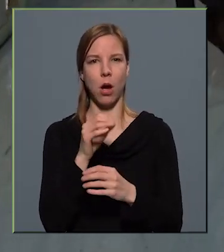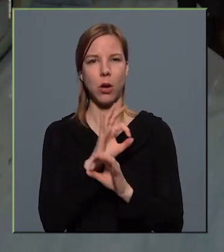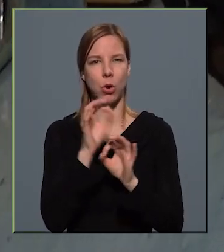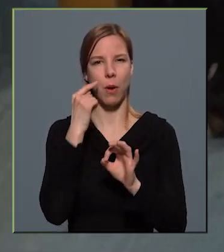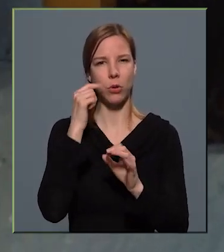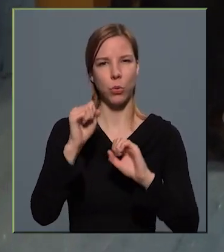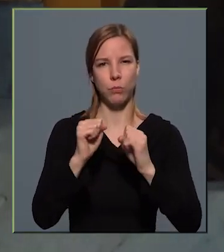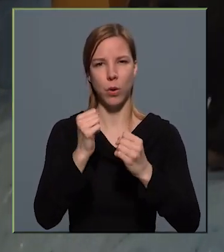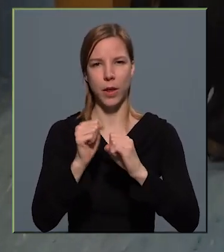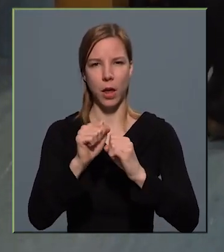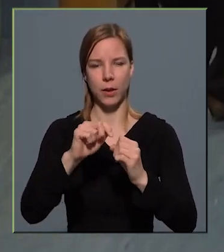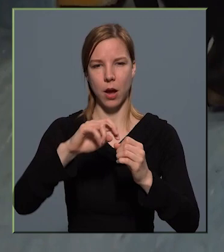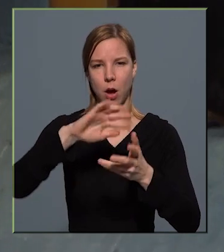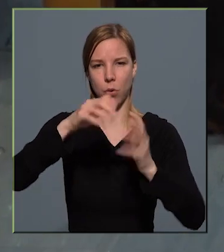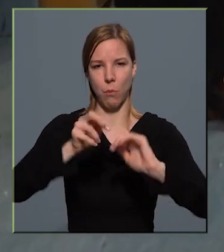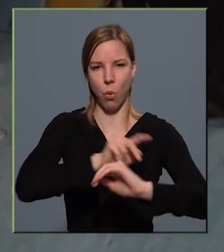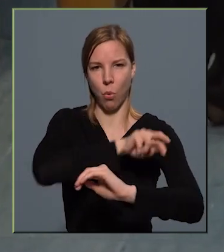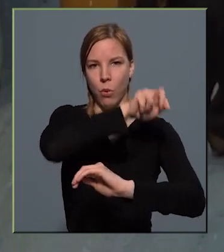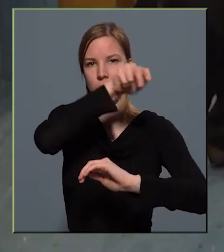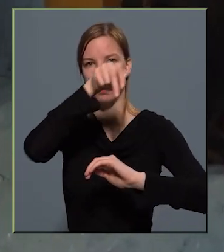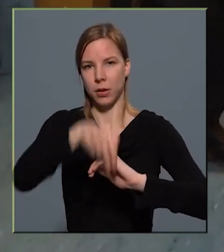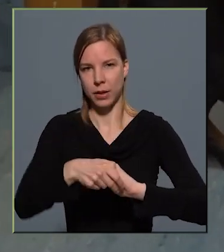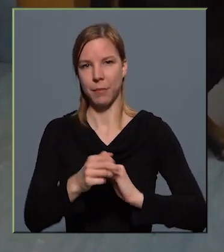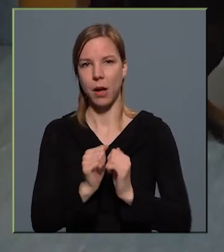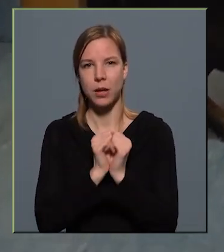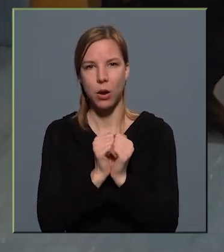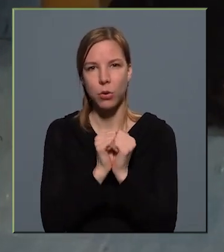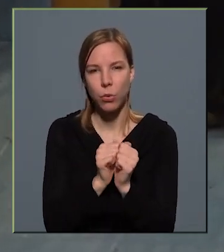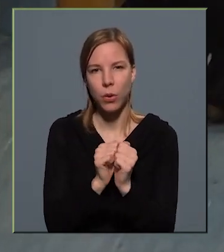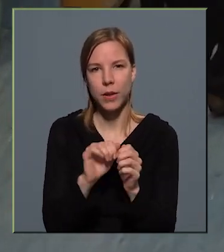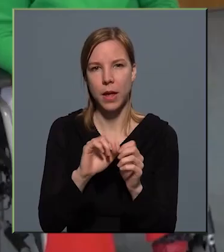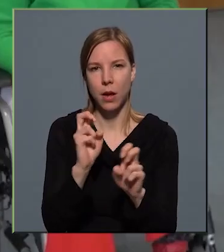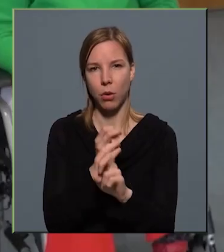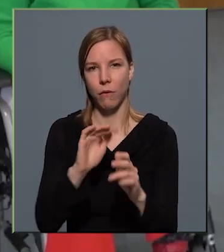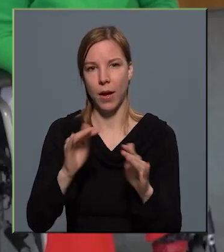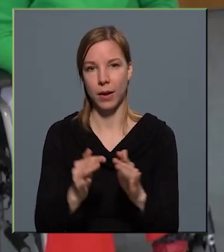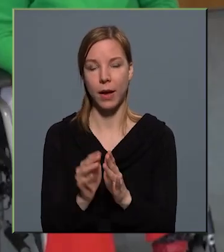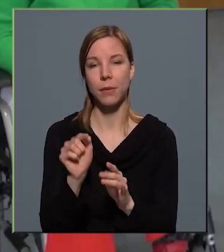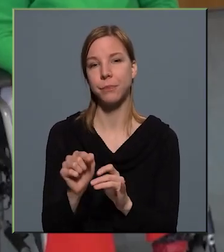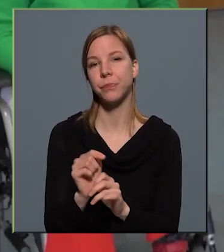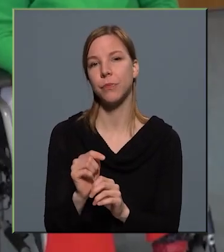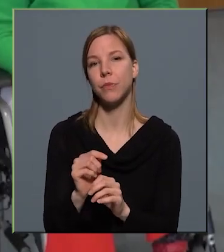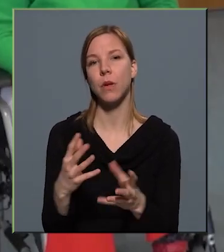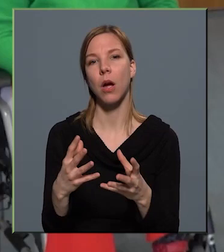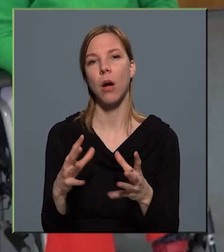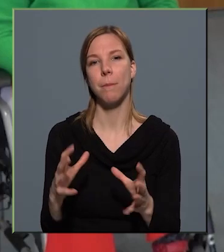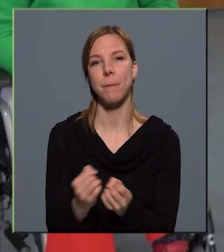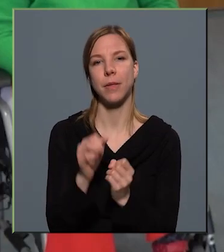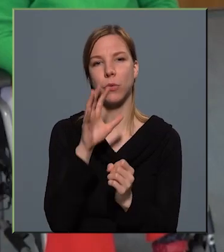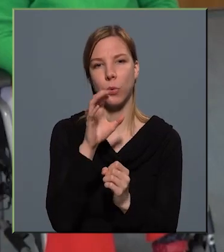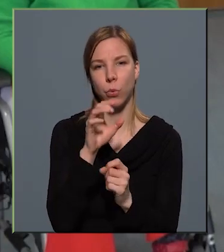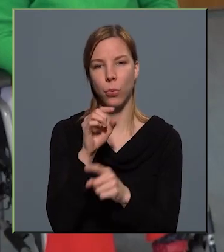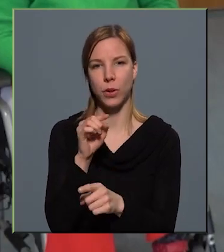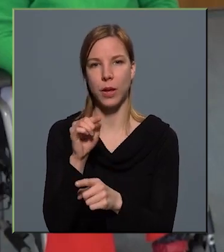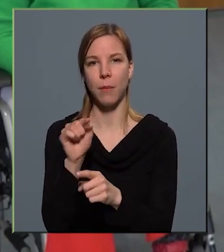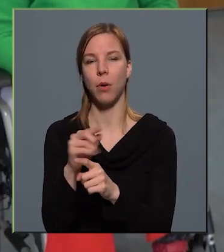mozogni magán a romon, tehát nem kell annyira küzdeniük a kövekkel. A mentőkutyások közül mindig a gazda az,